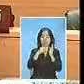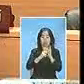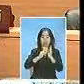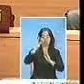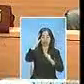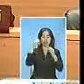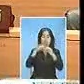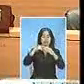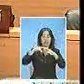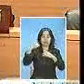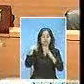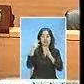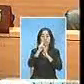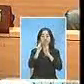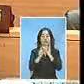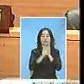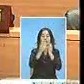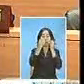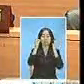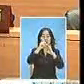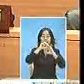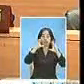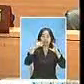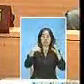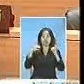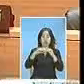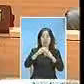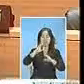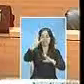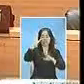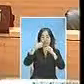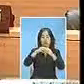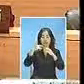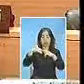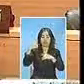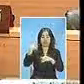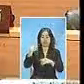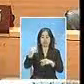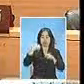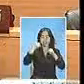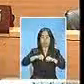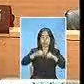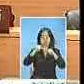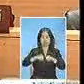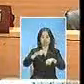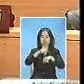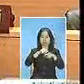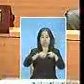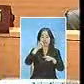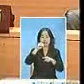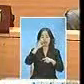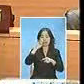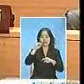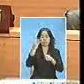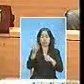เนี่ยกฎหมายรัฐบาล 100% เนี่ยพรรคฝ่ายค้านลงมติให้ความร่วมมือ 80-90% นะ ครับ